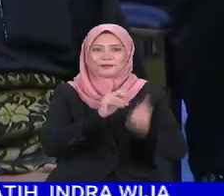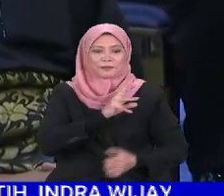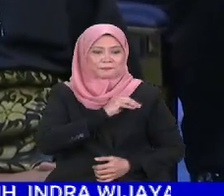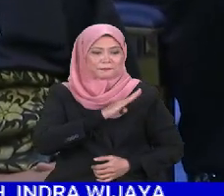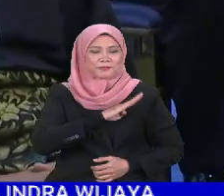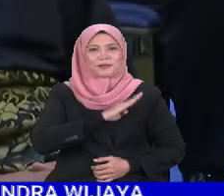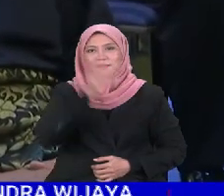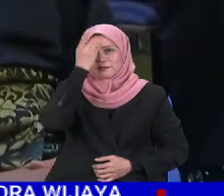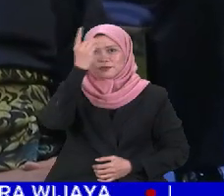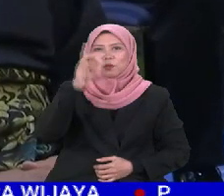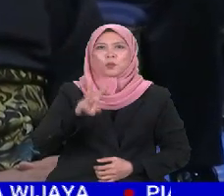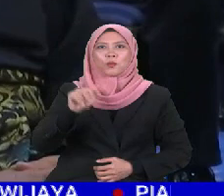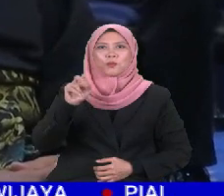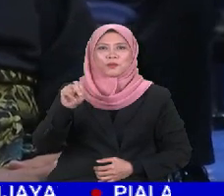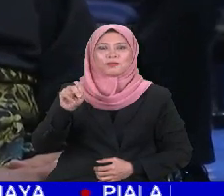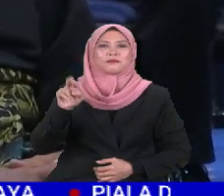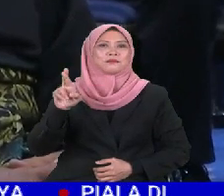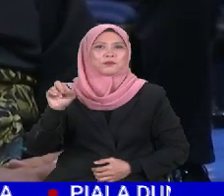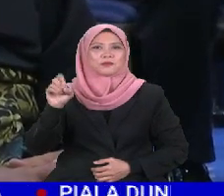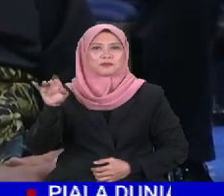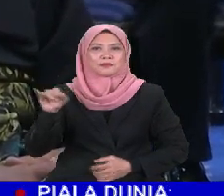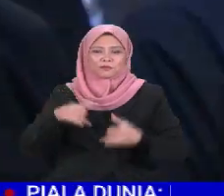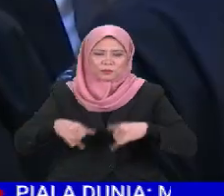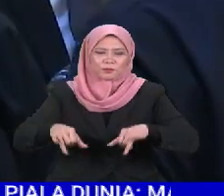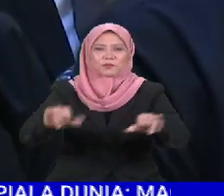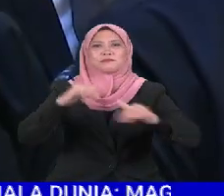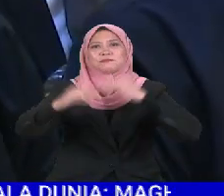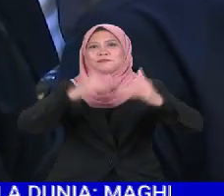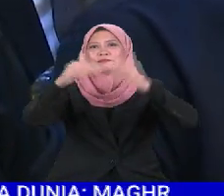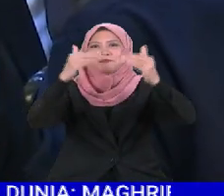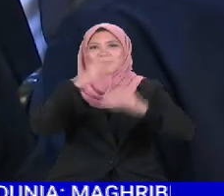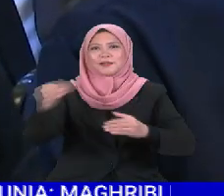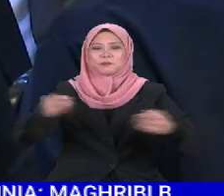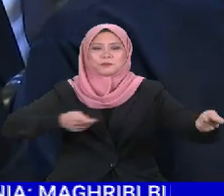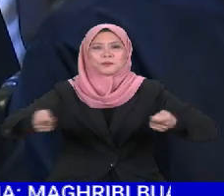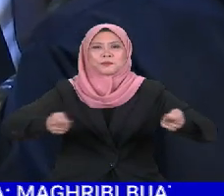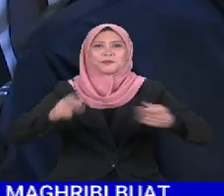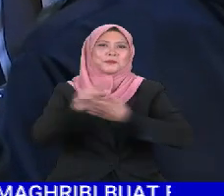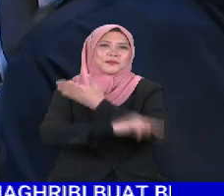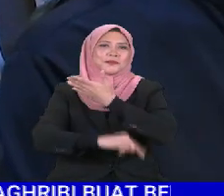Besar Datuk Seri Wan Rosdiwan Ismail terus memajukan dan melestarikan negeri ini.